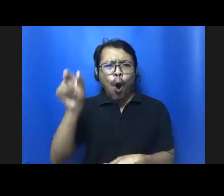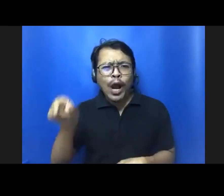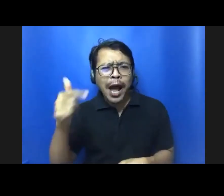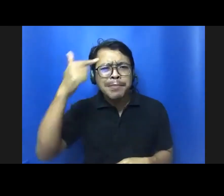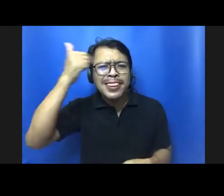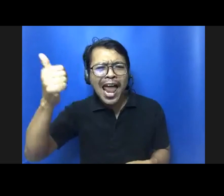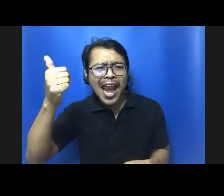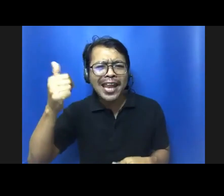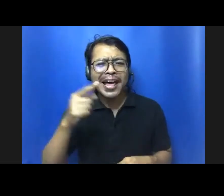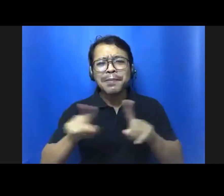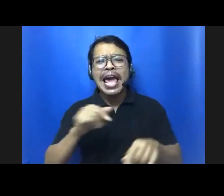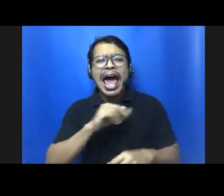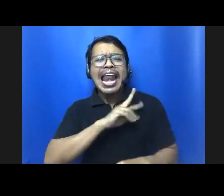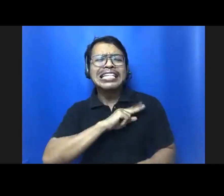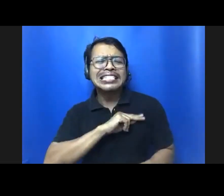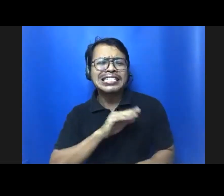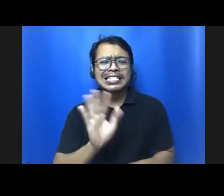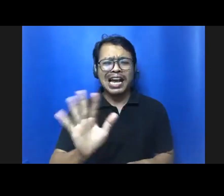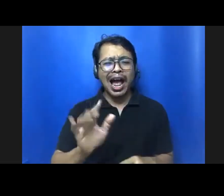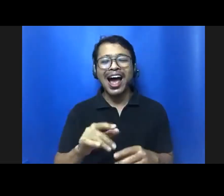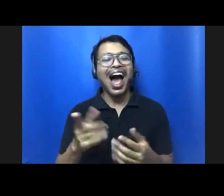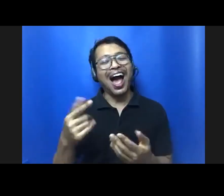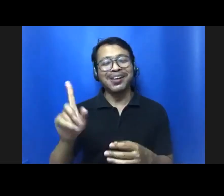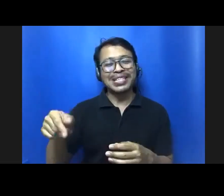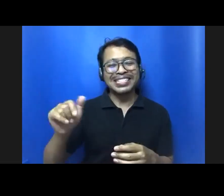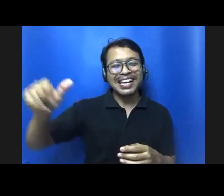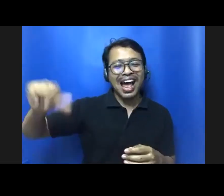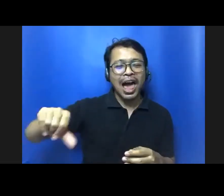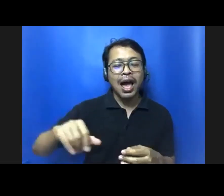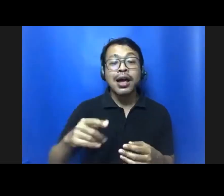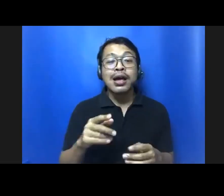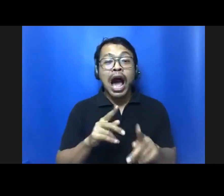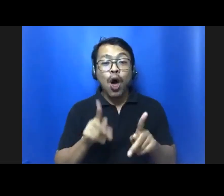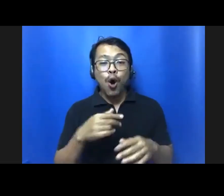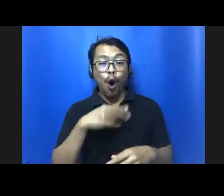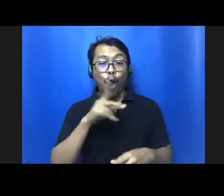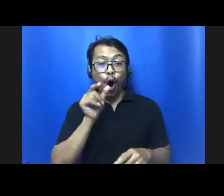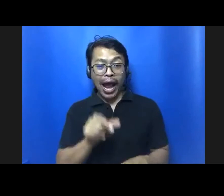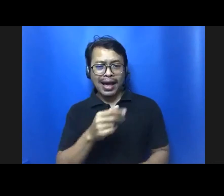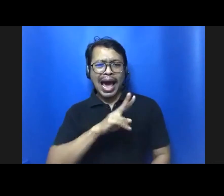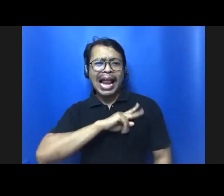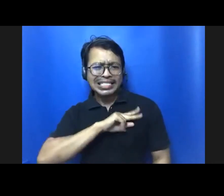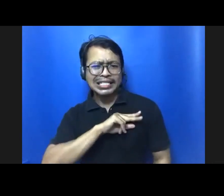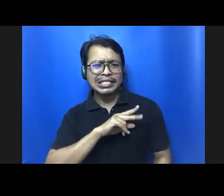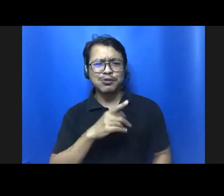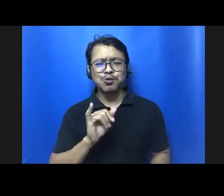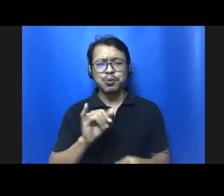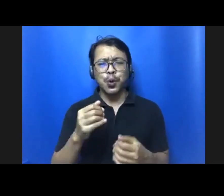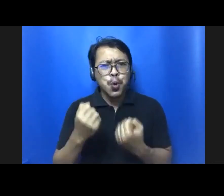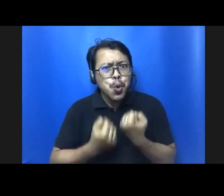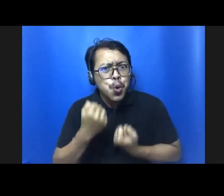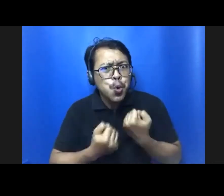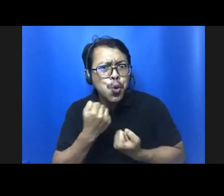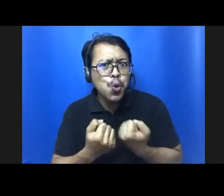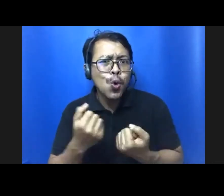itu ya oke, kita salah, perbaiki lagi. Kita gagal, perbaiki lagi. Tidak mudah putus asa. Jadi tangguh,